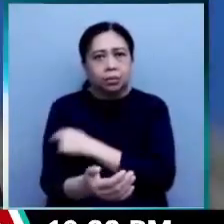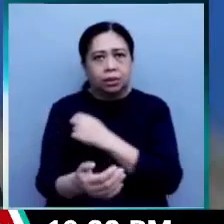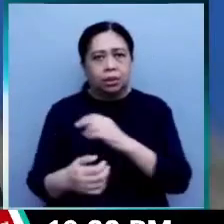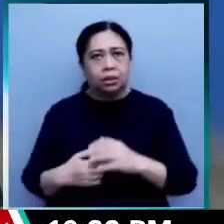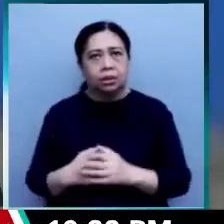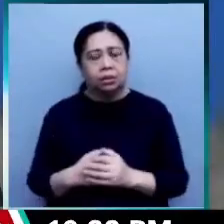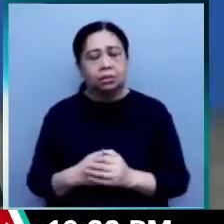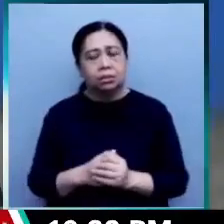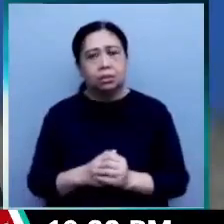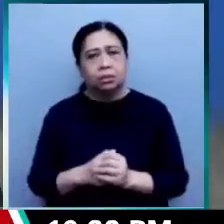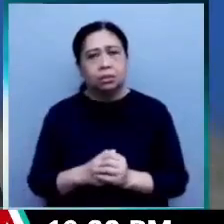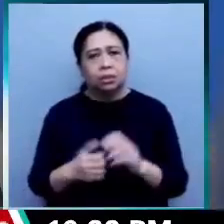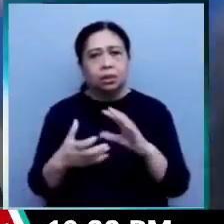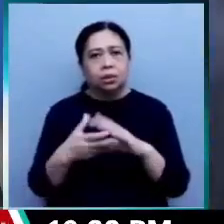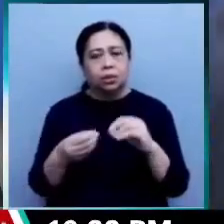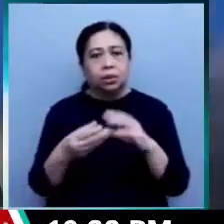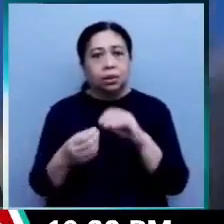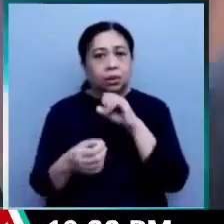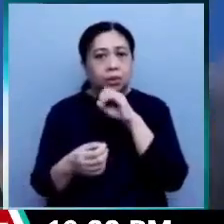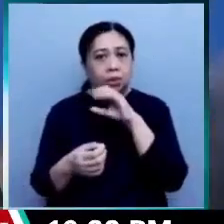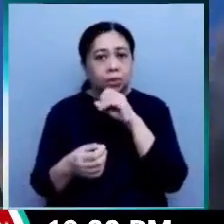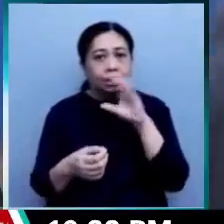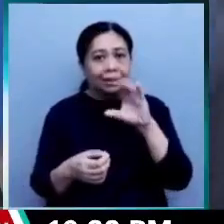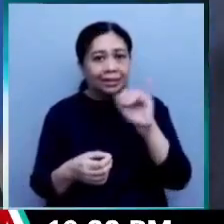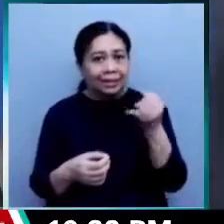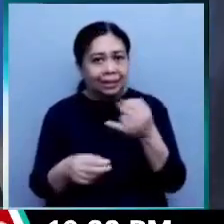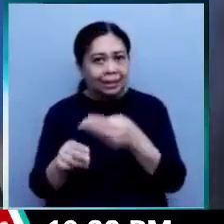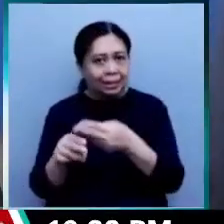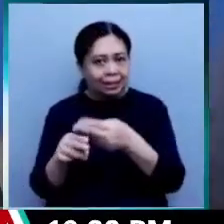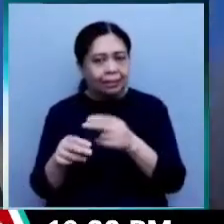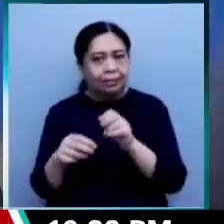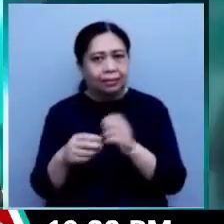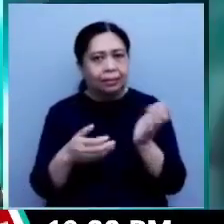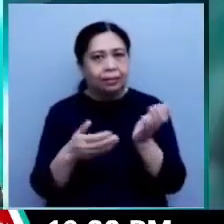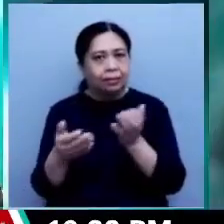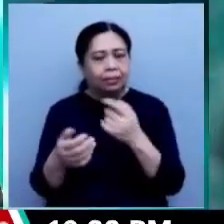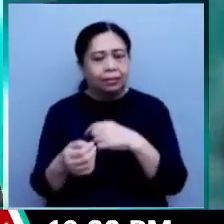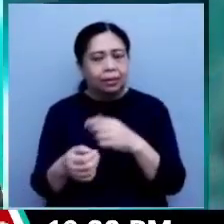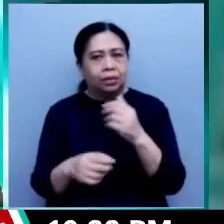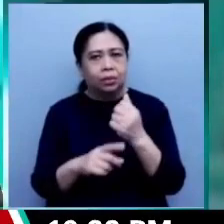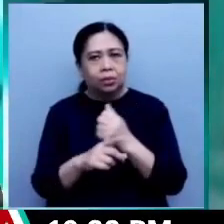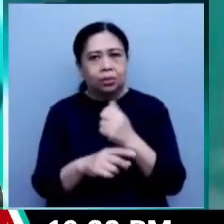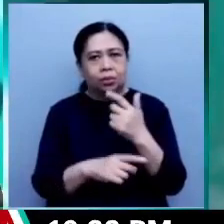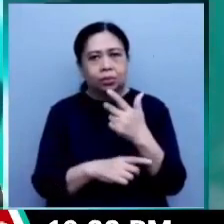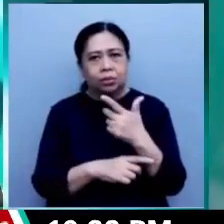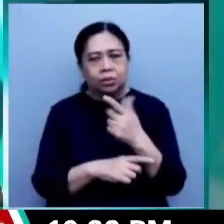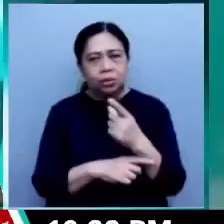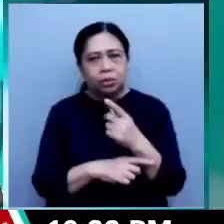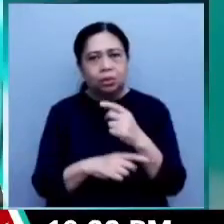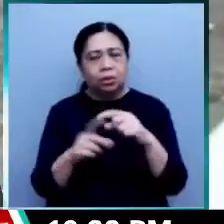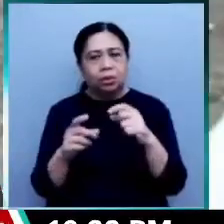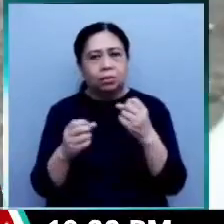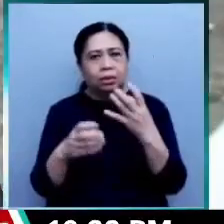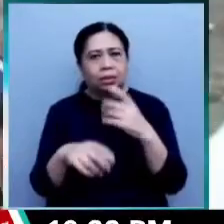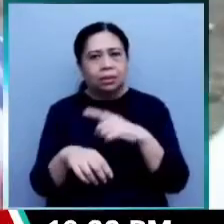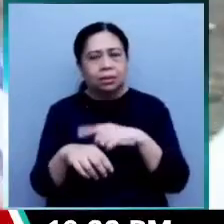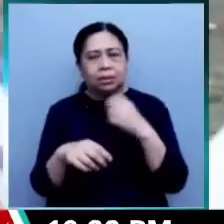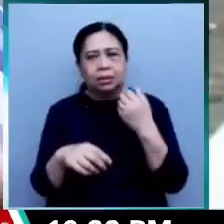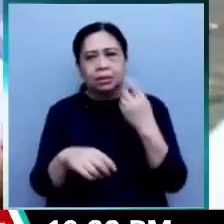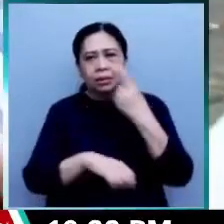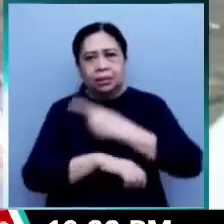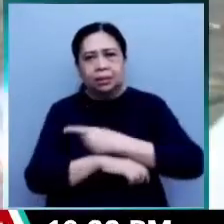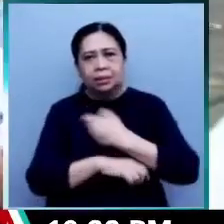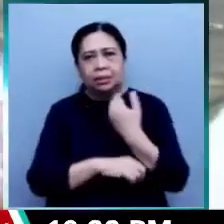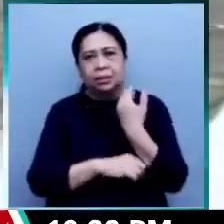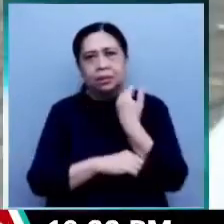dalhin C dinala ang bata sa kanyang bahay noong August 21 dahil Ilang araw na itong nilalagnat nanginginig siya nang